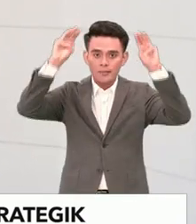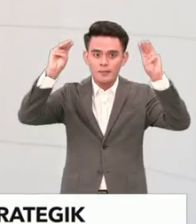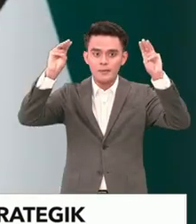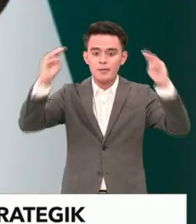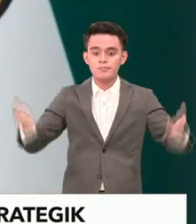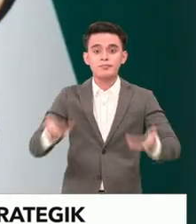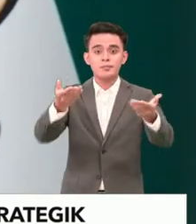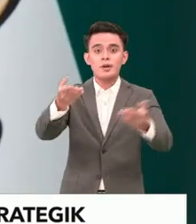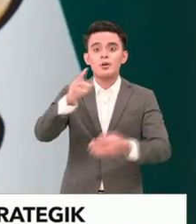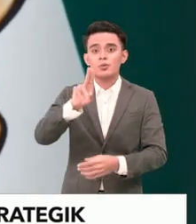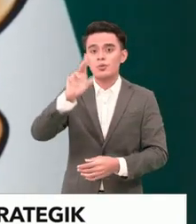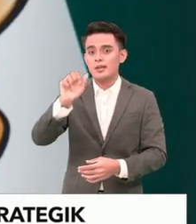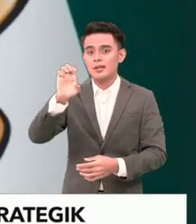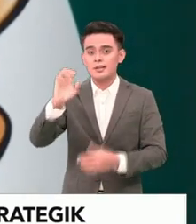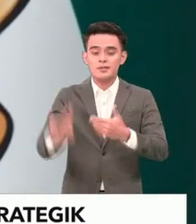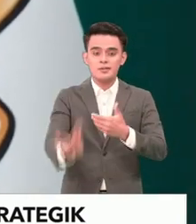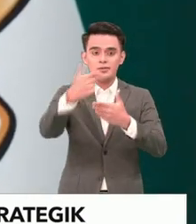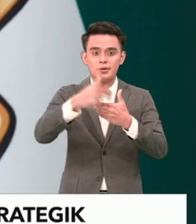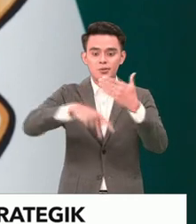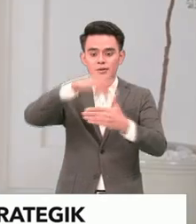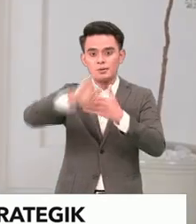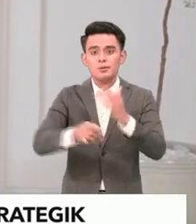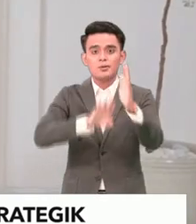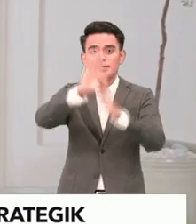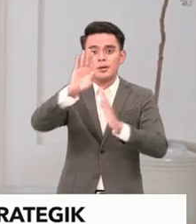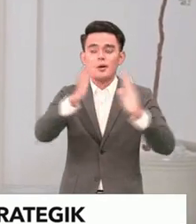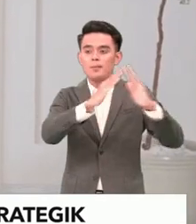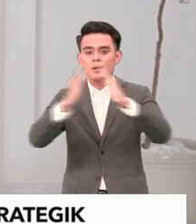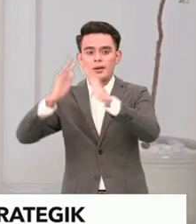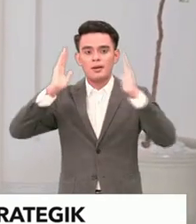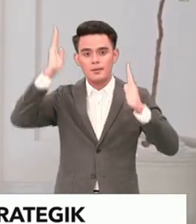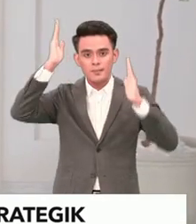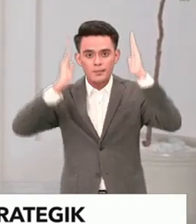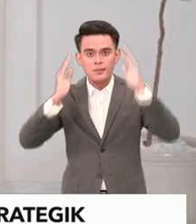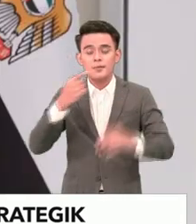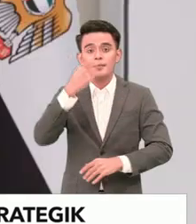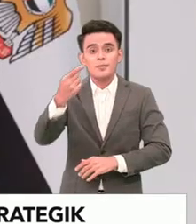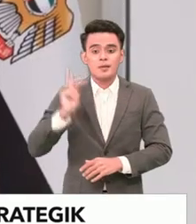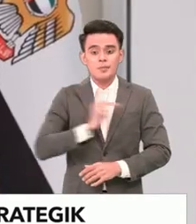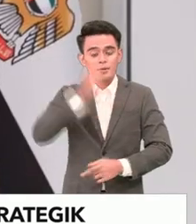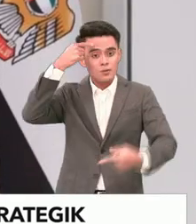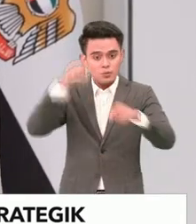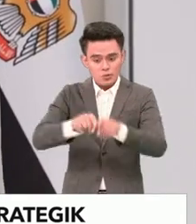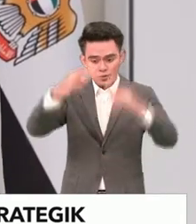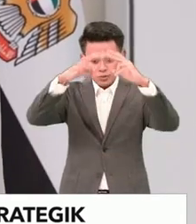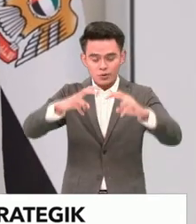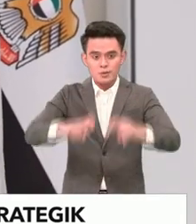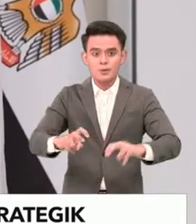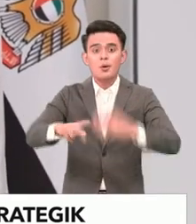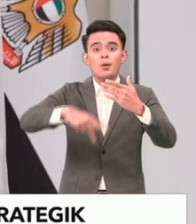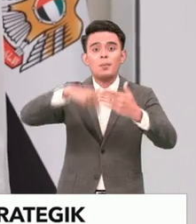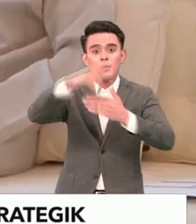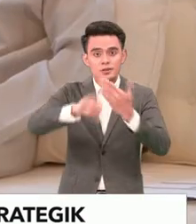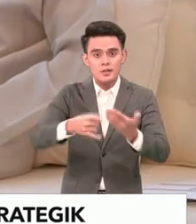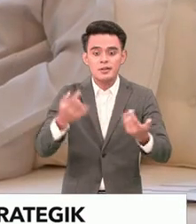mempelaja untuk turut menyertai dalam Project pembangunan Banda Malaysia katanya kabinet setuju untuk mengkaji smule project ini